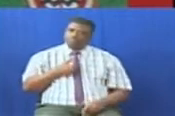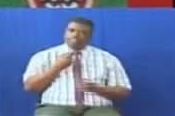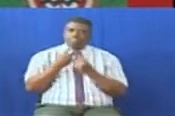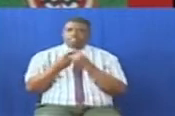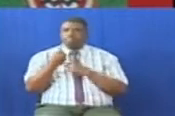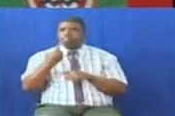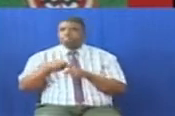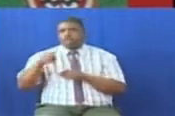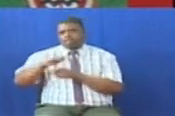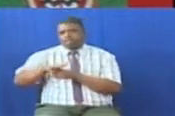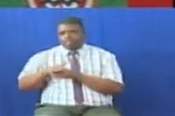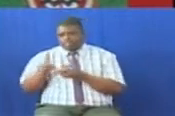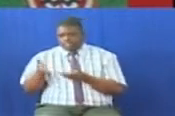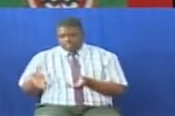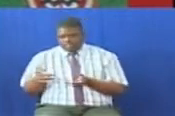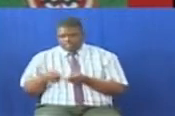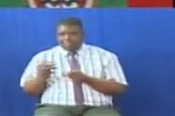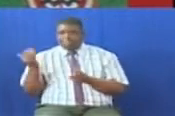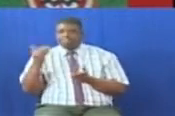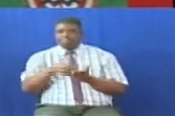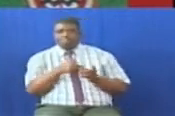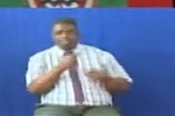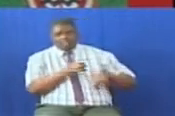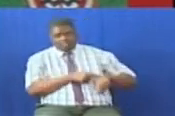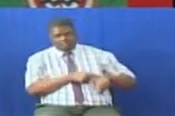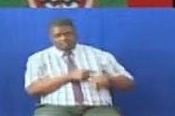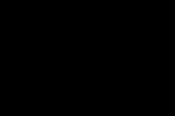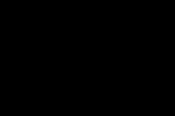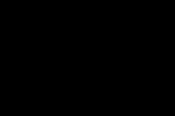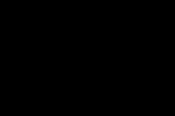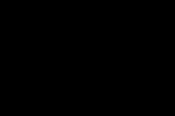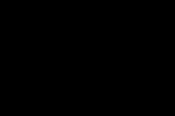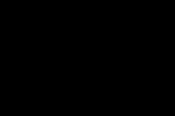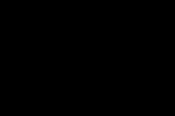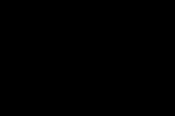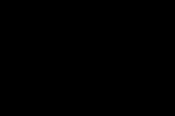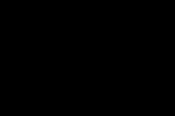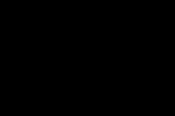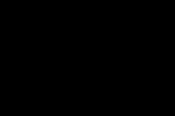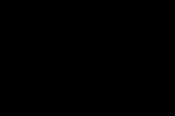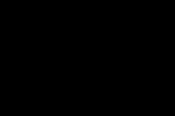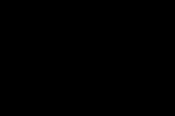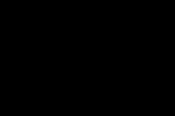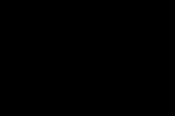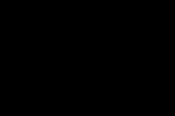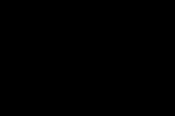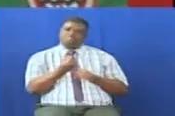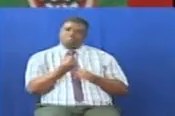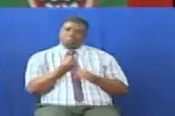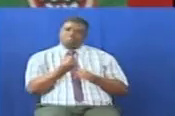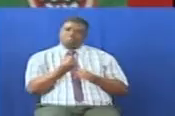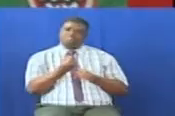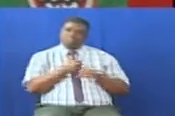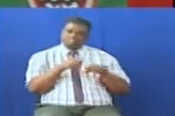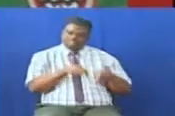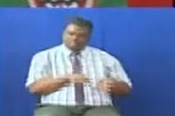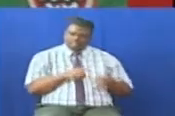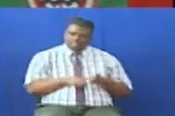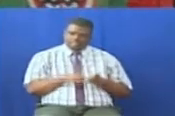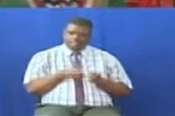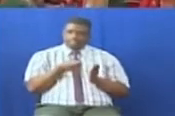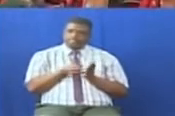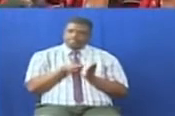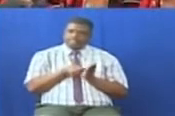kwa mara, ifike wakati sasa, kwa sababu pamoja na juhudi kubwa tunazozifanya, pesa